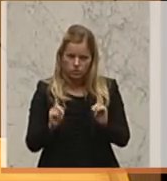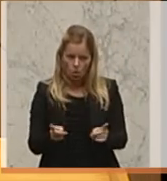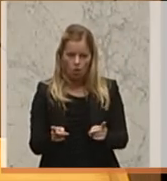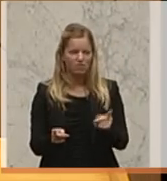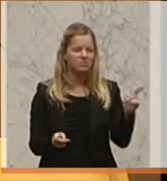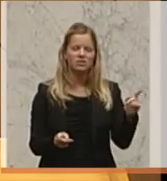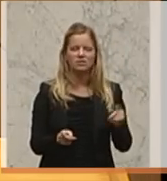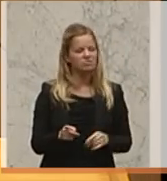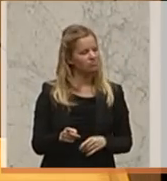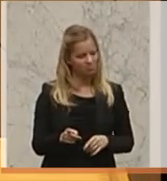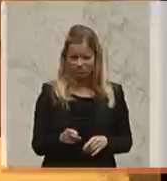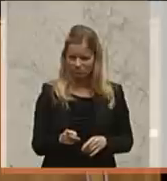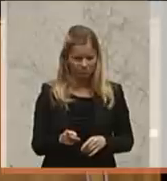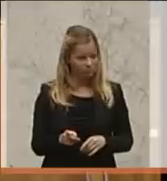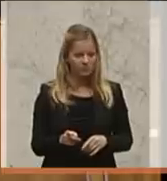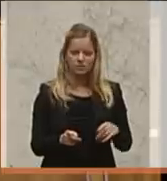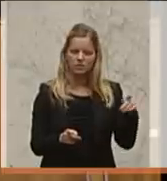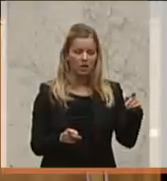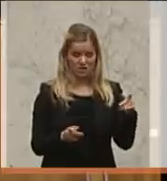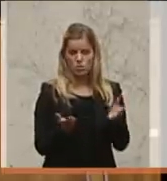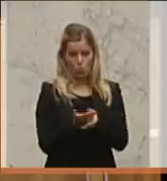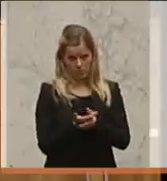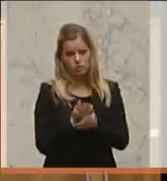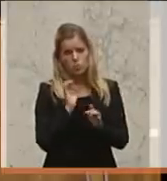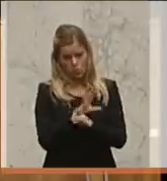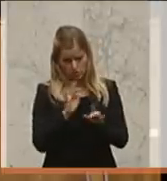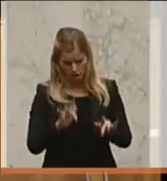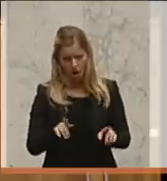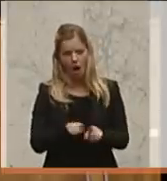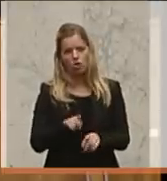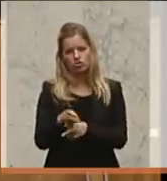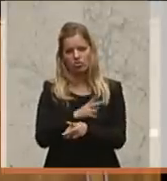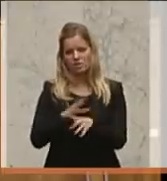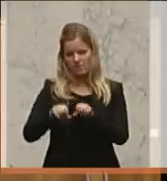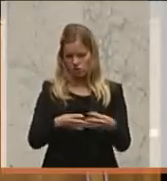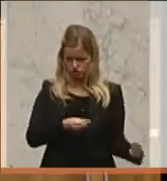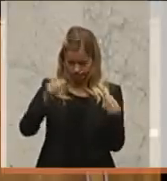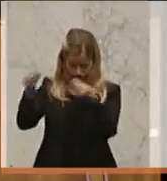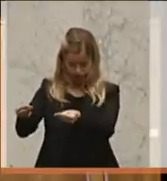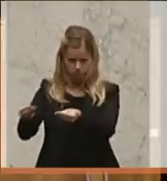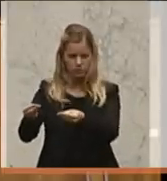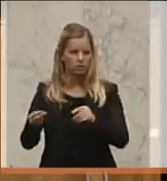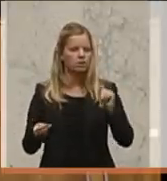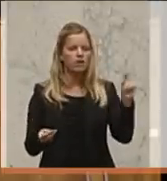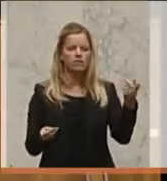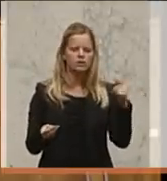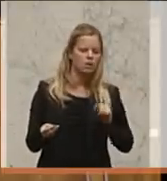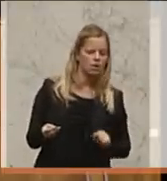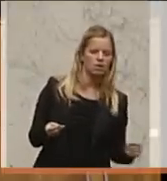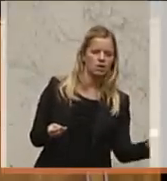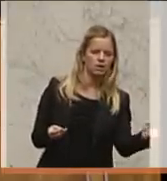Und wir haben das dokumentiert, Gott sei Dank. Und wir haben es auch an die Staatsanwaltschaft weitergeleitet. Ganz unten sind sie reingegangen und haben